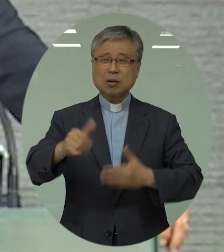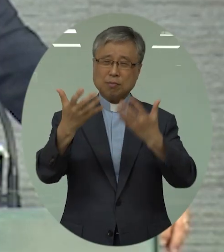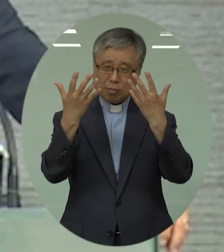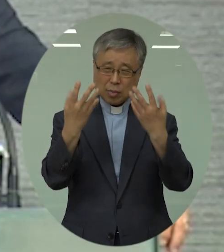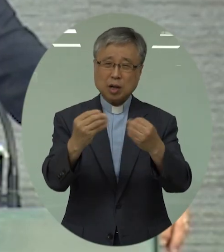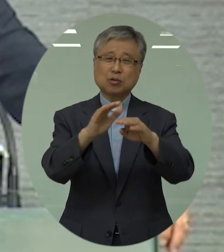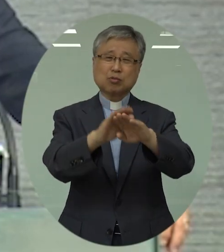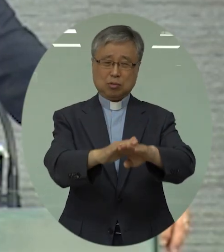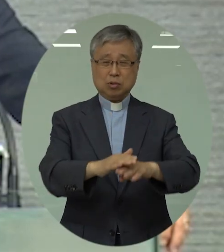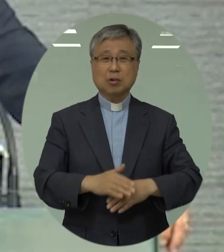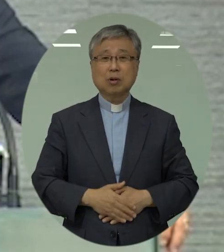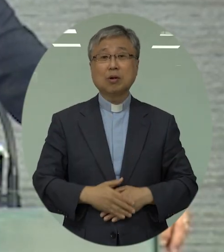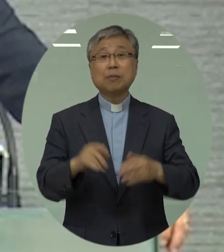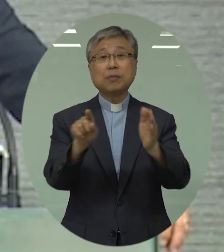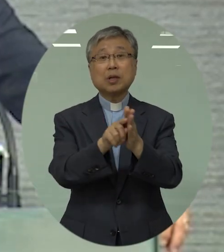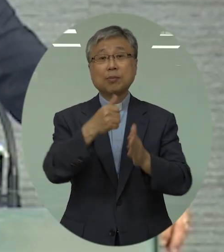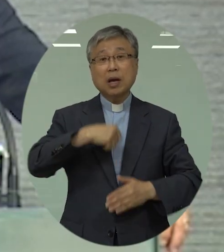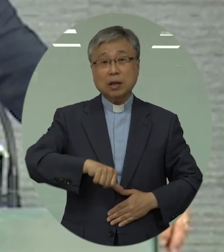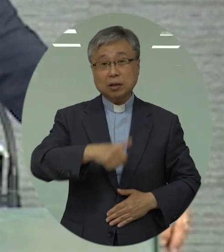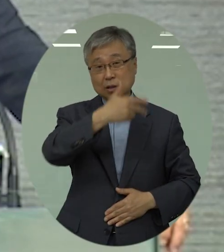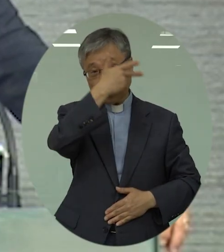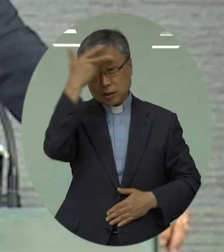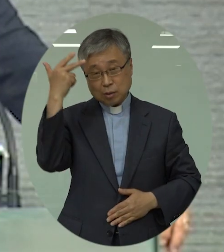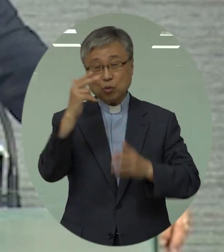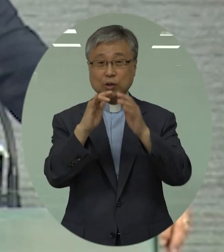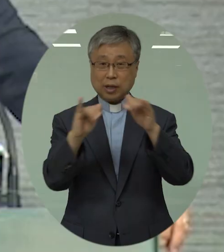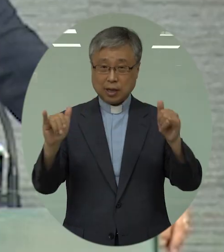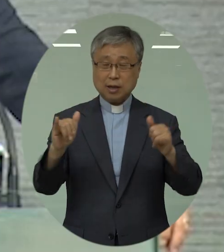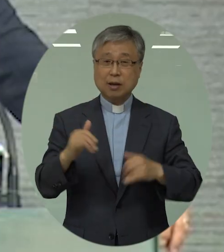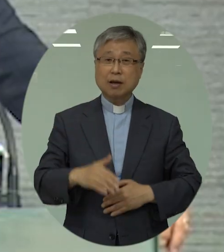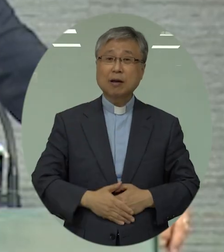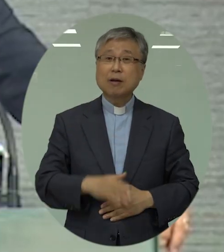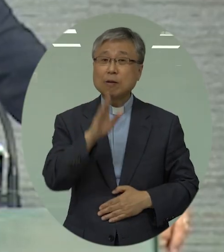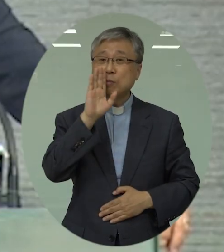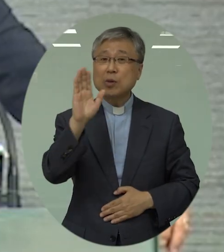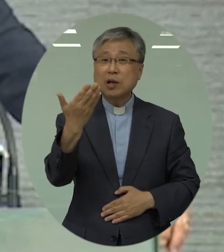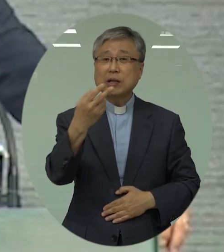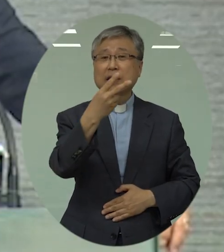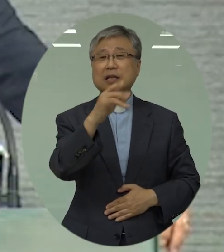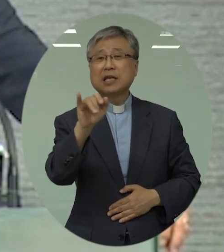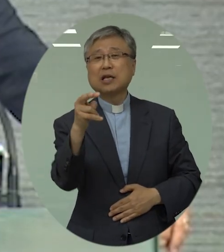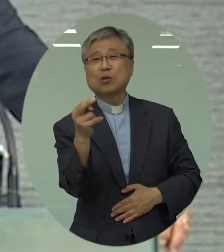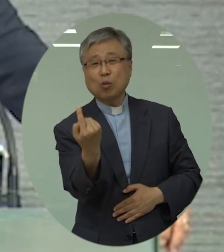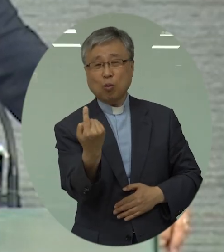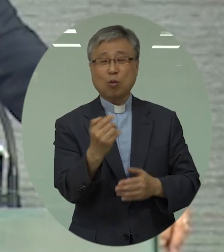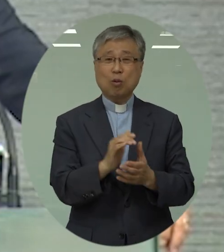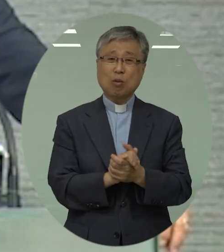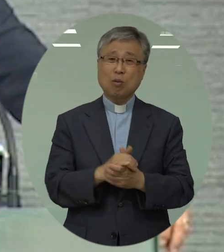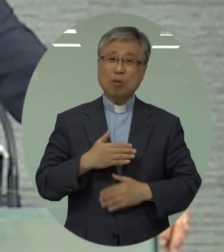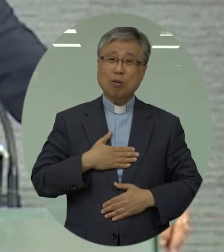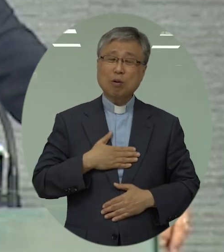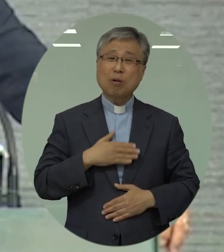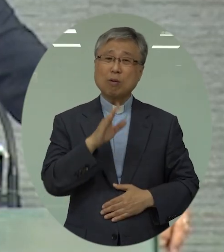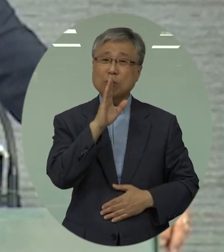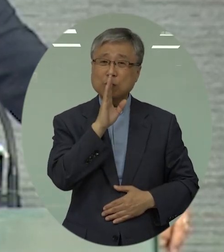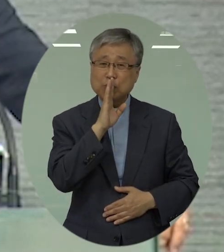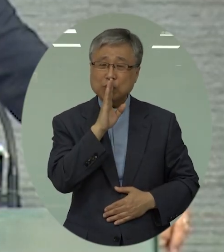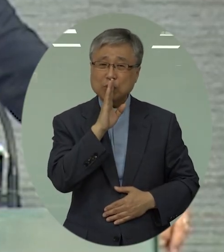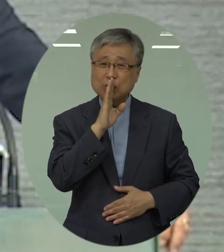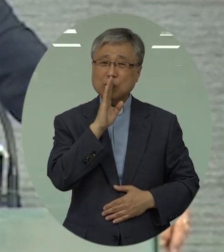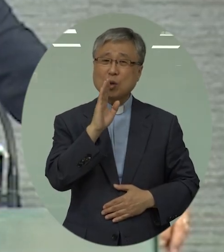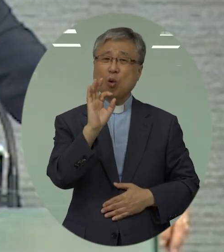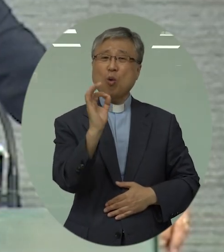뒀잖아요. 믿음의 아들 디모데, 참된 아들 디도, 갇힌 중에서 낳은